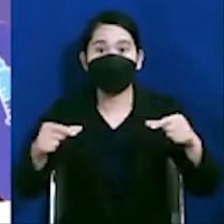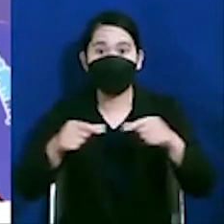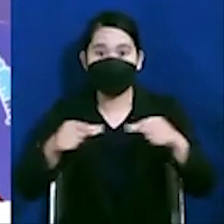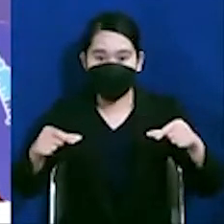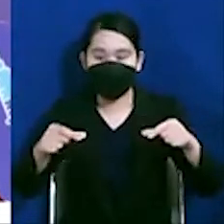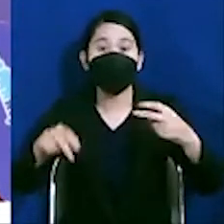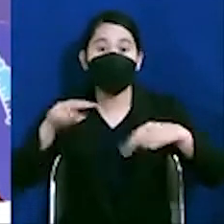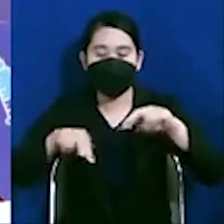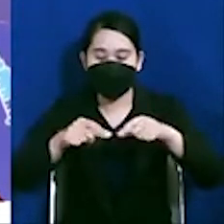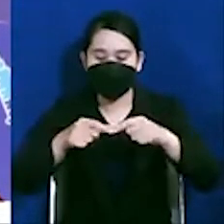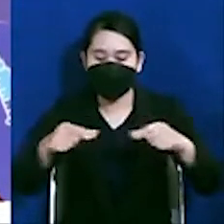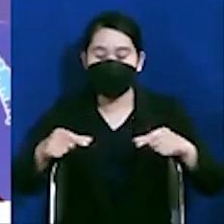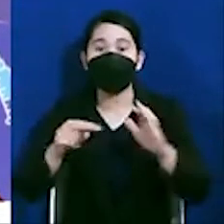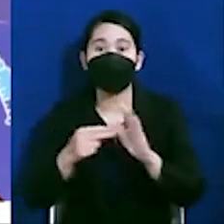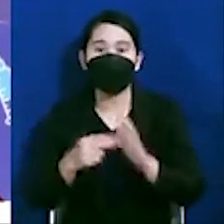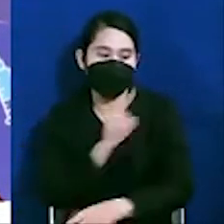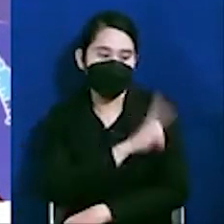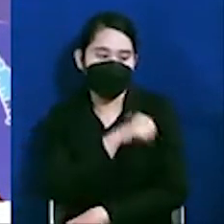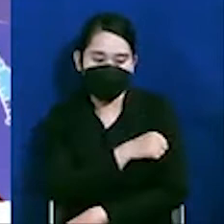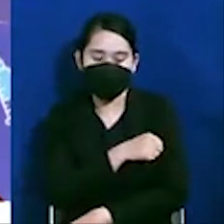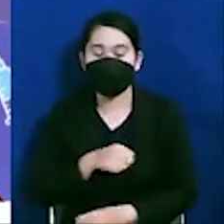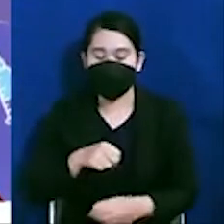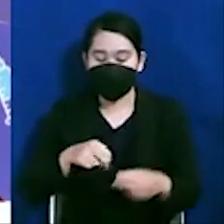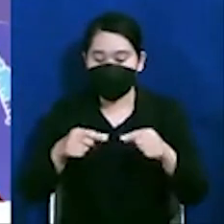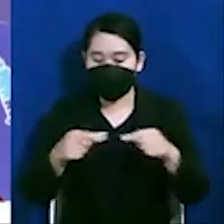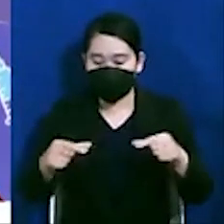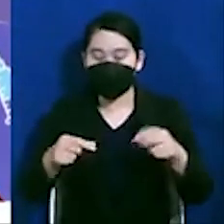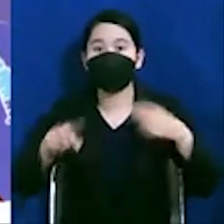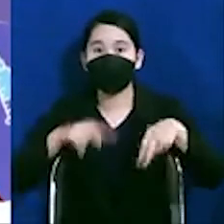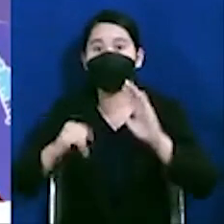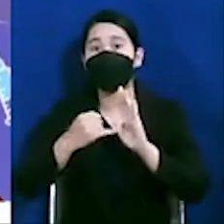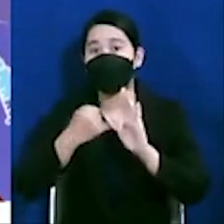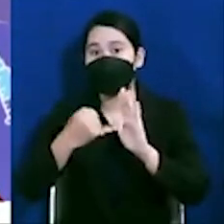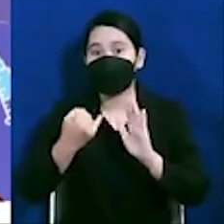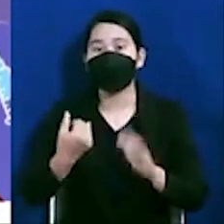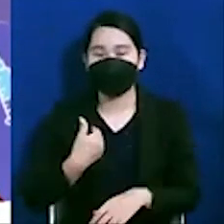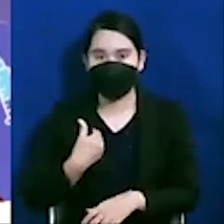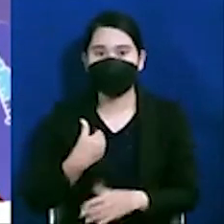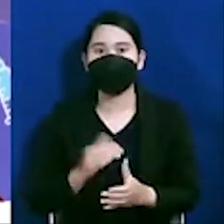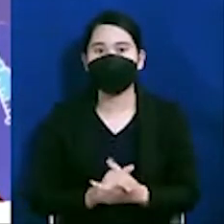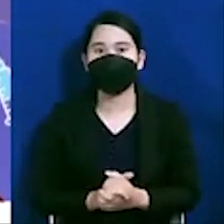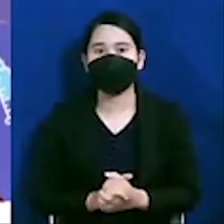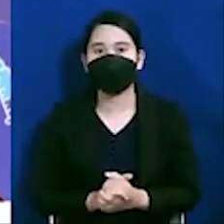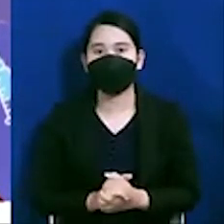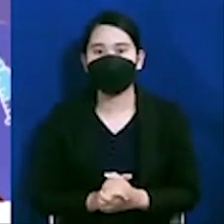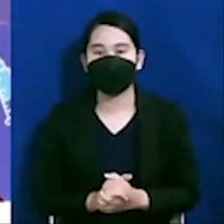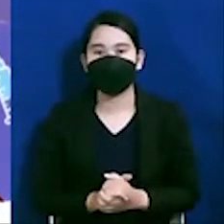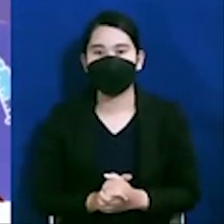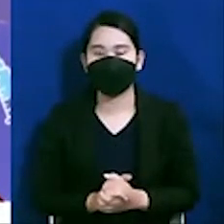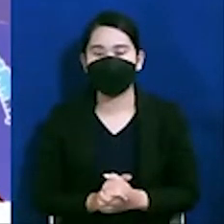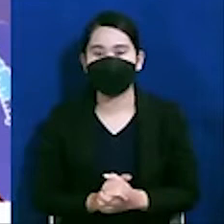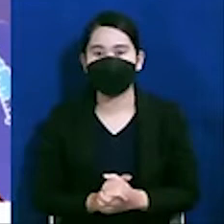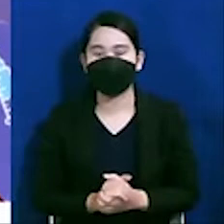จะทำให้สาร Vivaเนี่ยสามารถตรวจได้เร็วขึ้นแล้วก็ง่ายขึ้นนะครับก็เป็นเรื่องที่ 1ก็คือเออ